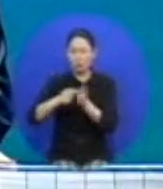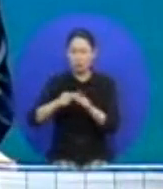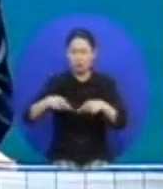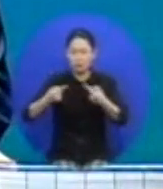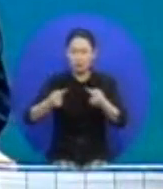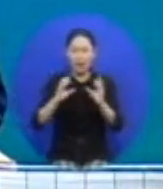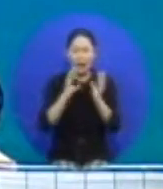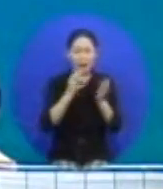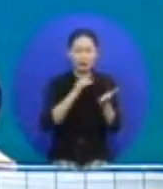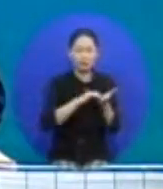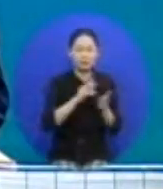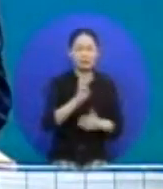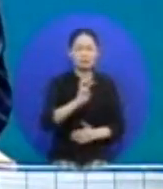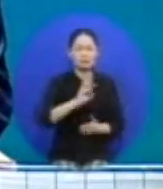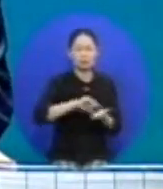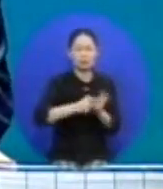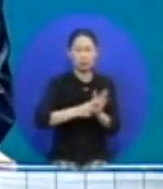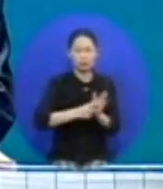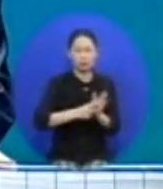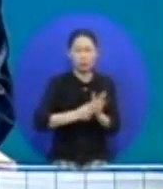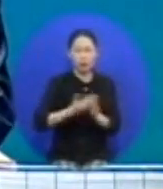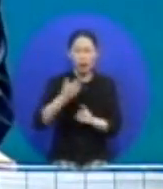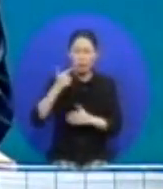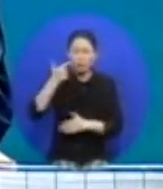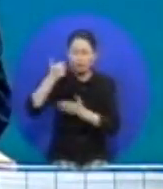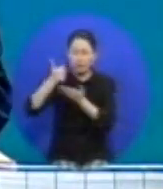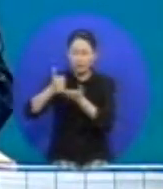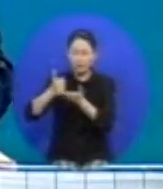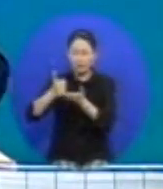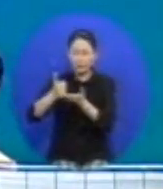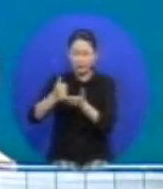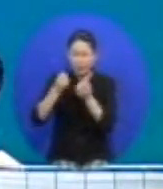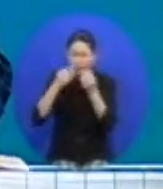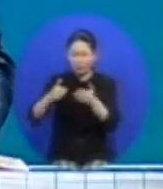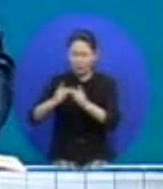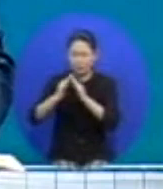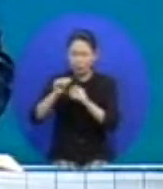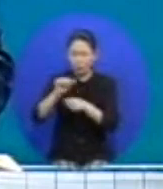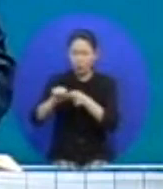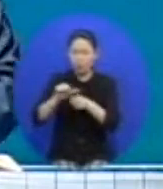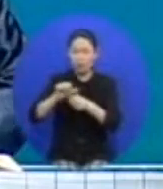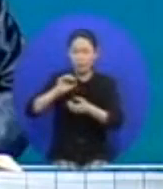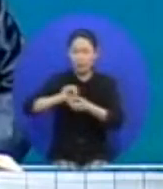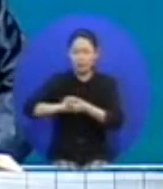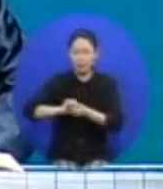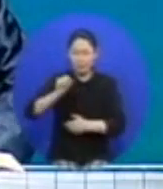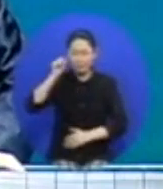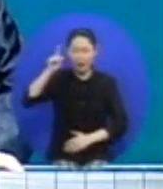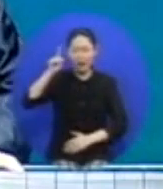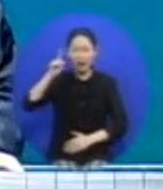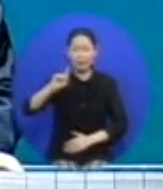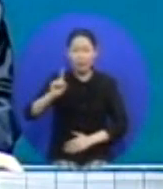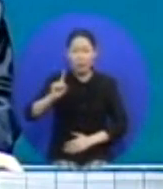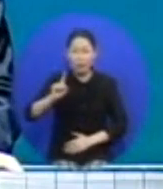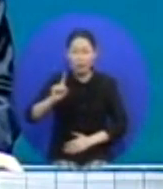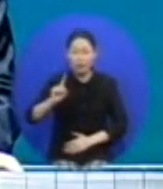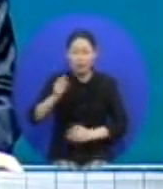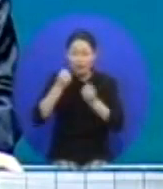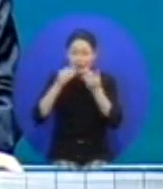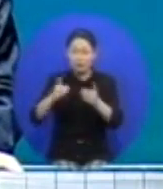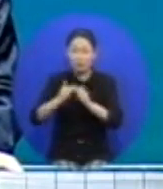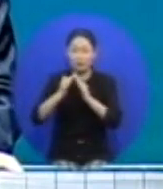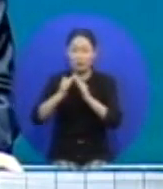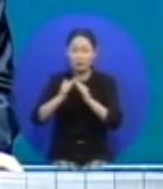아이들이 30명 가량 됩니다 목사님 개척교회의 5년만에 터 더 간 건데 어 개척교회 에는